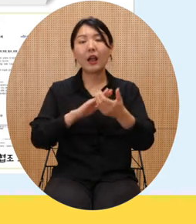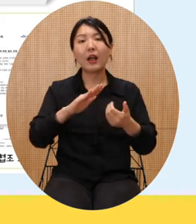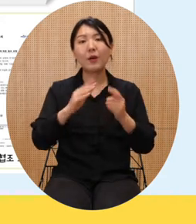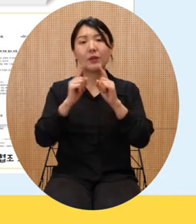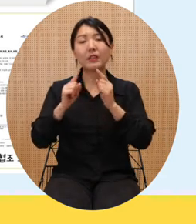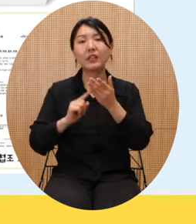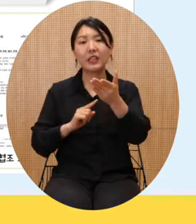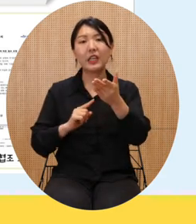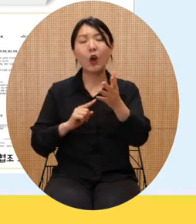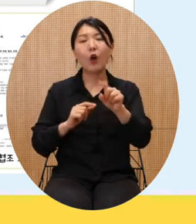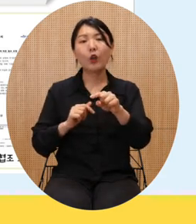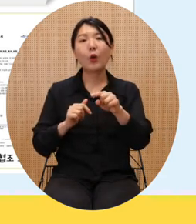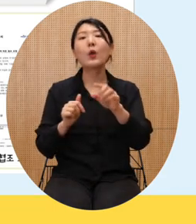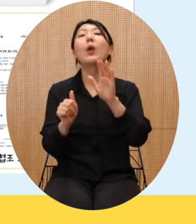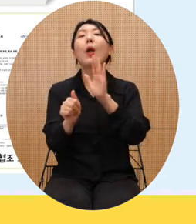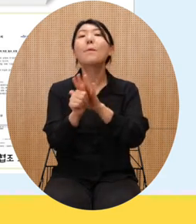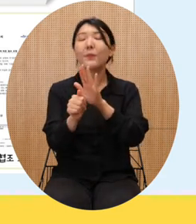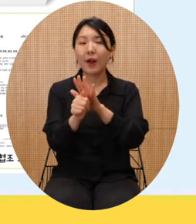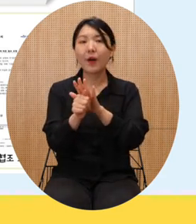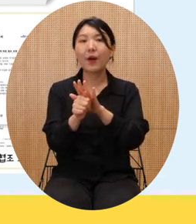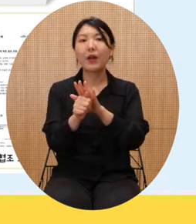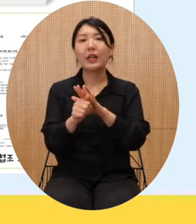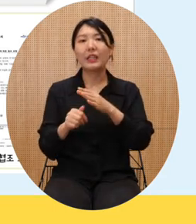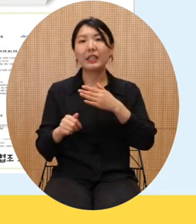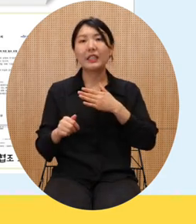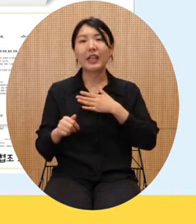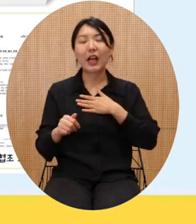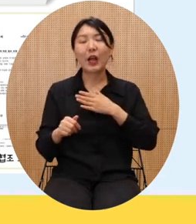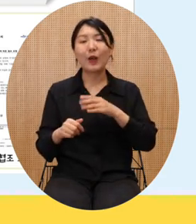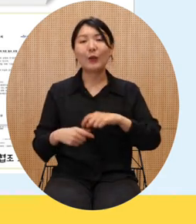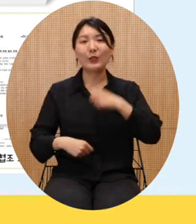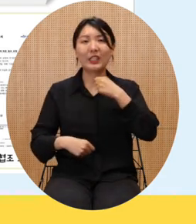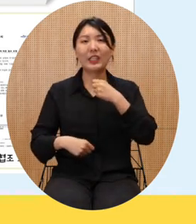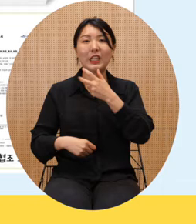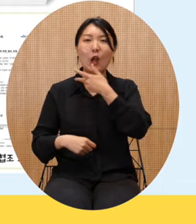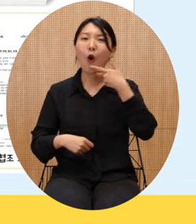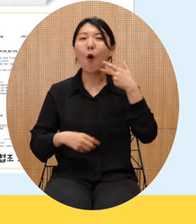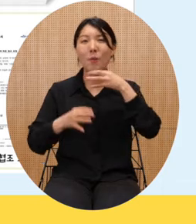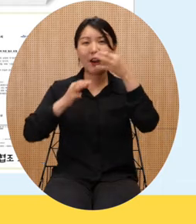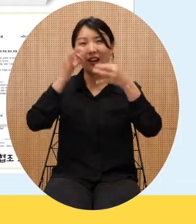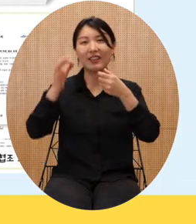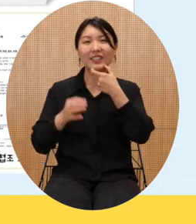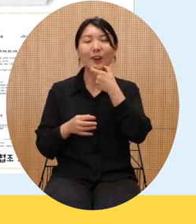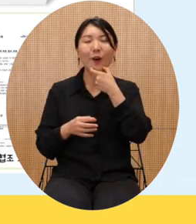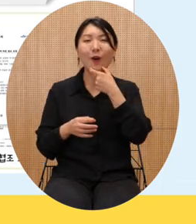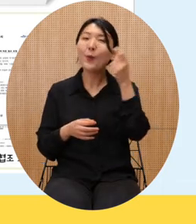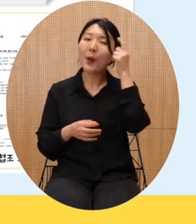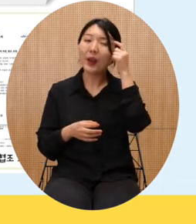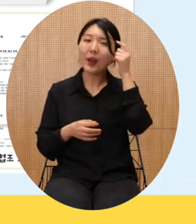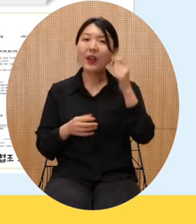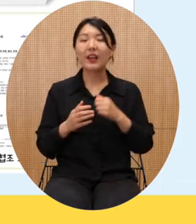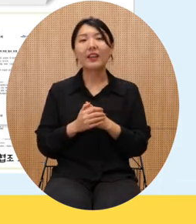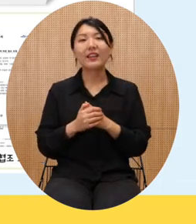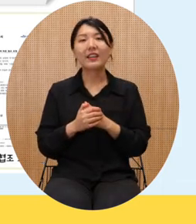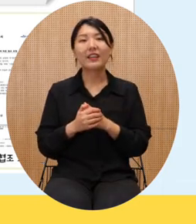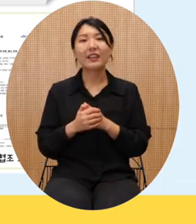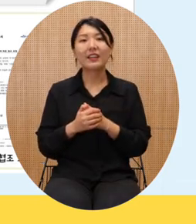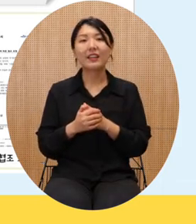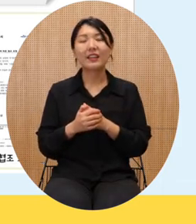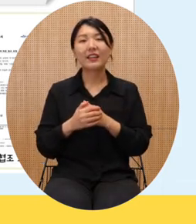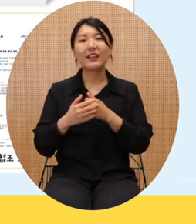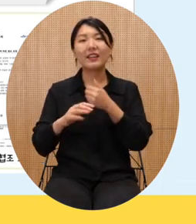아까 제가 말씀드린 거버넌스, 제가 영어 발음하는 걸 되게 싫어하거든요. 사실 영어로 발음하면